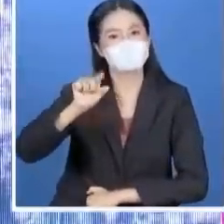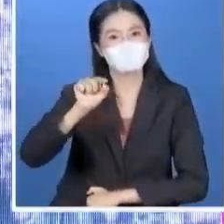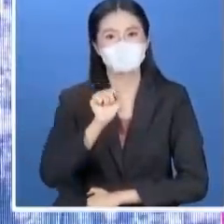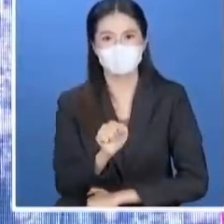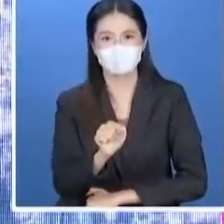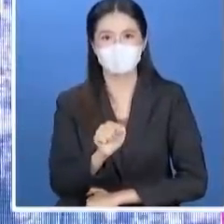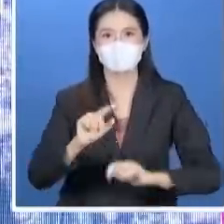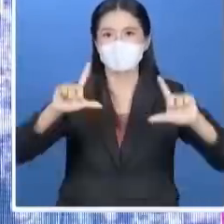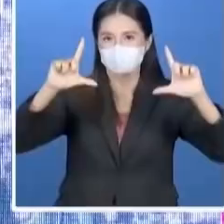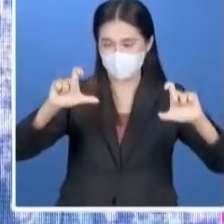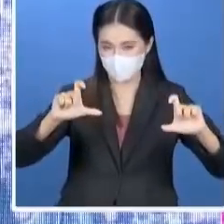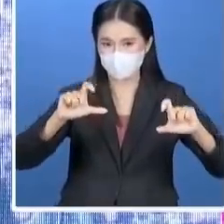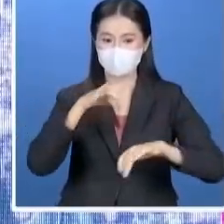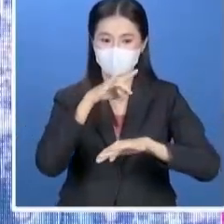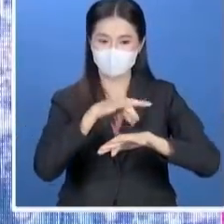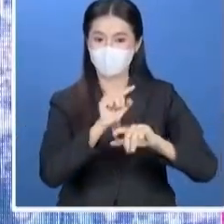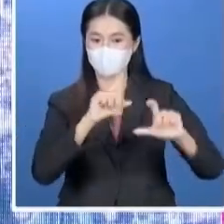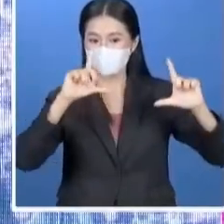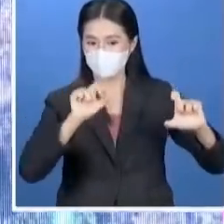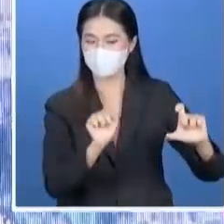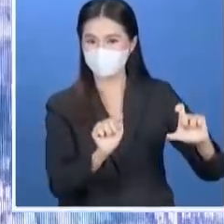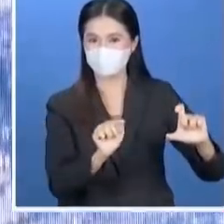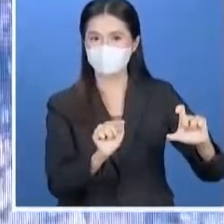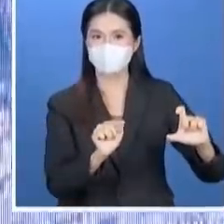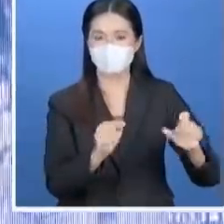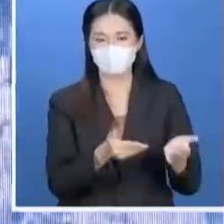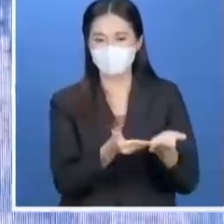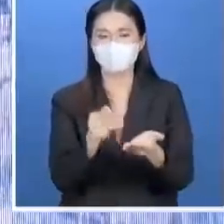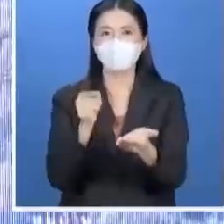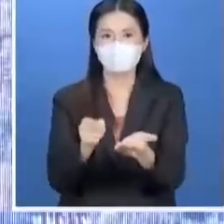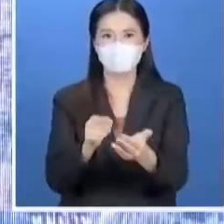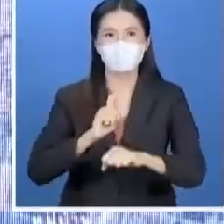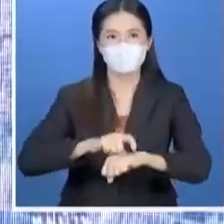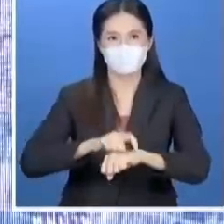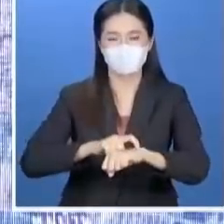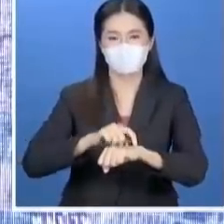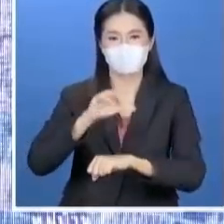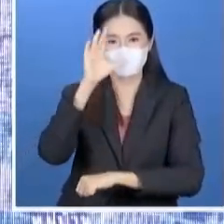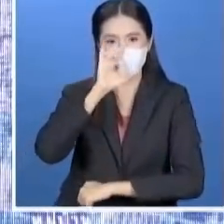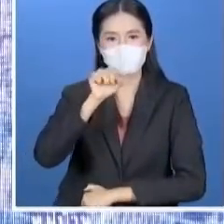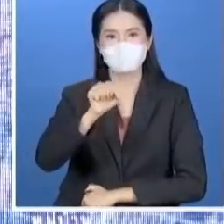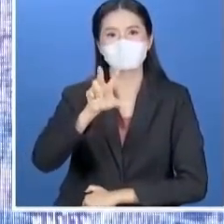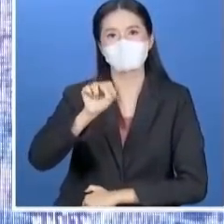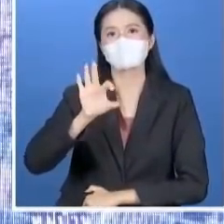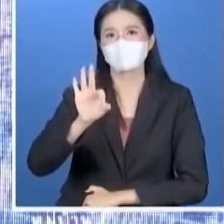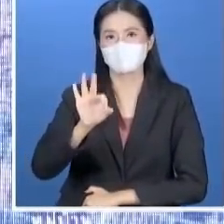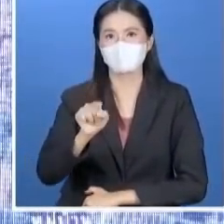นี้ก็ได้ถ่ายภาพคุณแตงโมภาพนี้ไว้จากนั้นเมื่อถึงบริเวณนี้เวลา 20:39 แซนดี้ได้ถ่